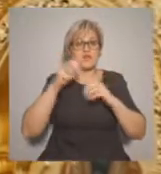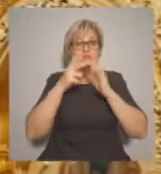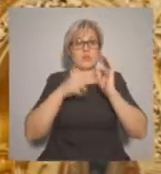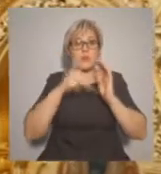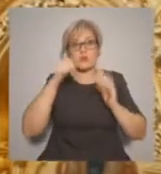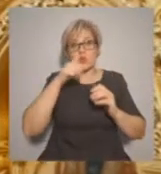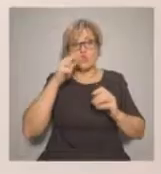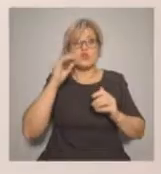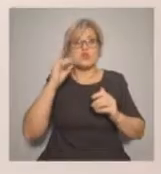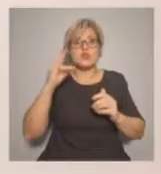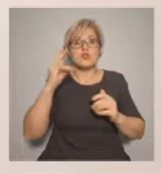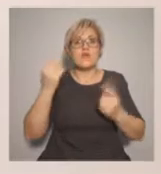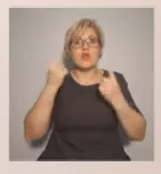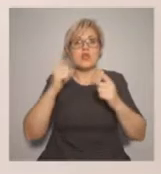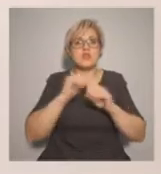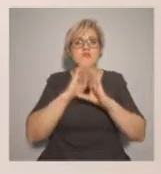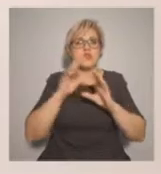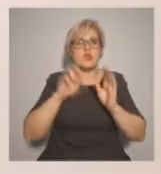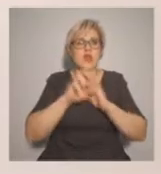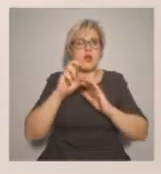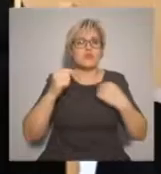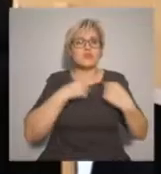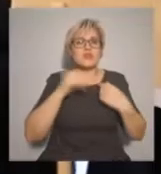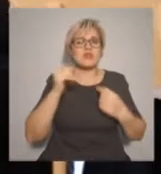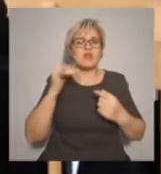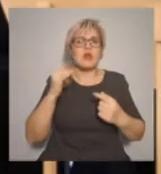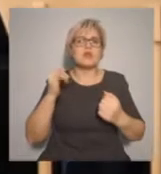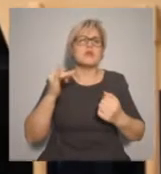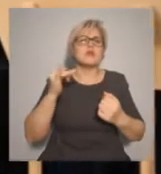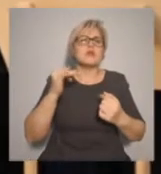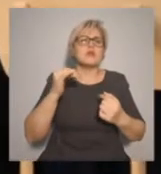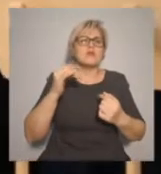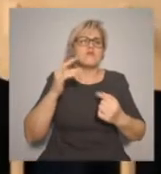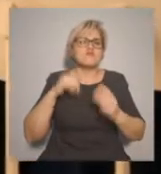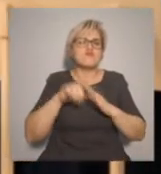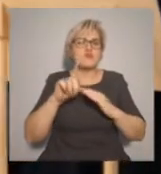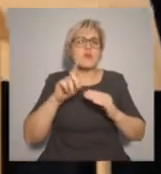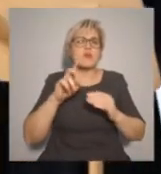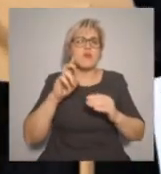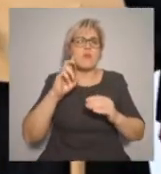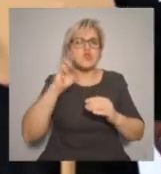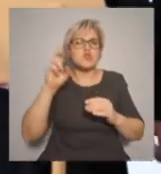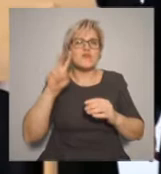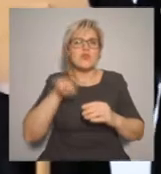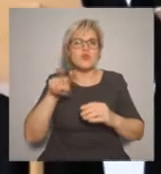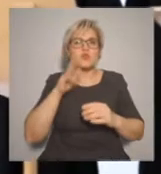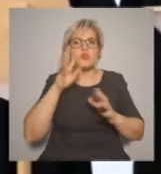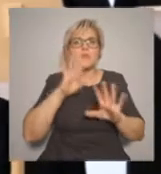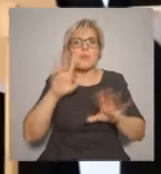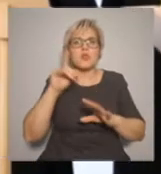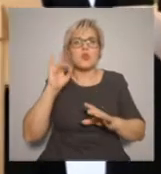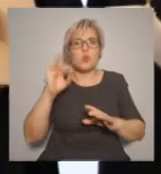Сентября 2018 года чин великого освящения храма Мученицы Татьяны и последующую божественную литургию будет петь хор